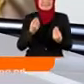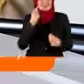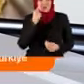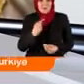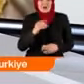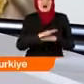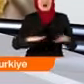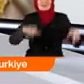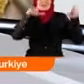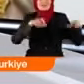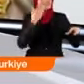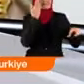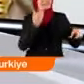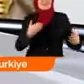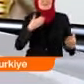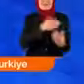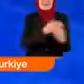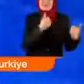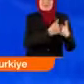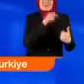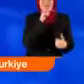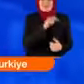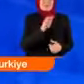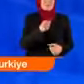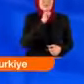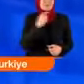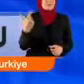kör bir kurşunla yakalandı bu